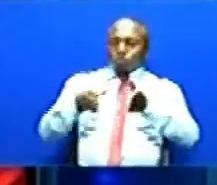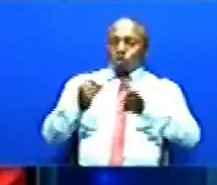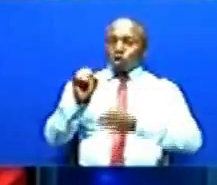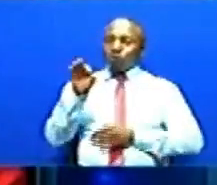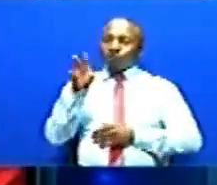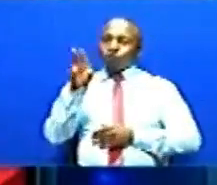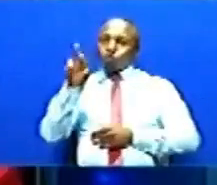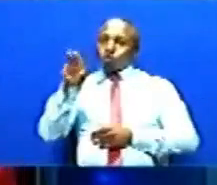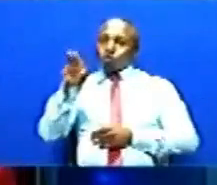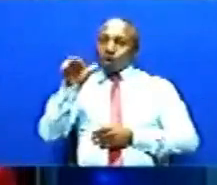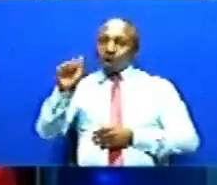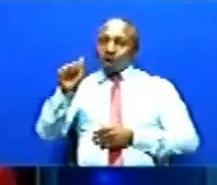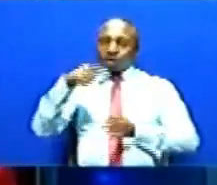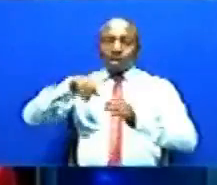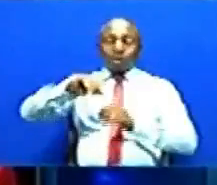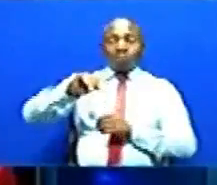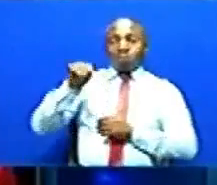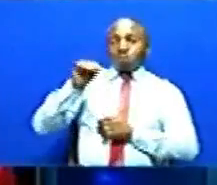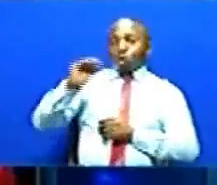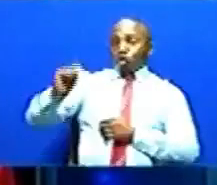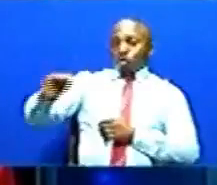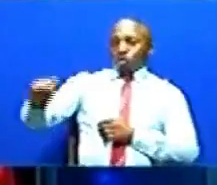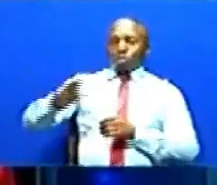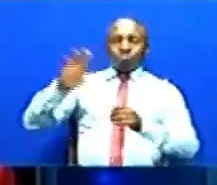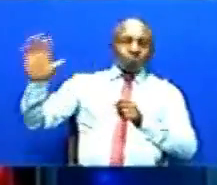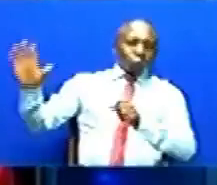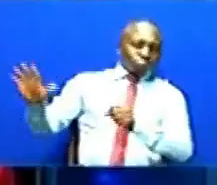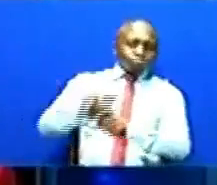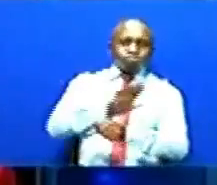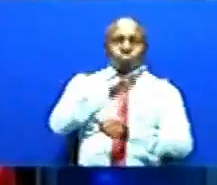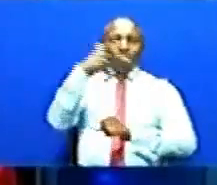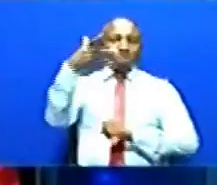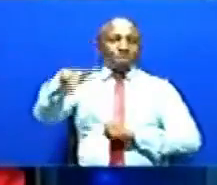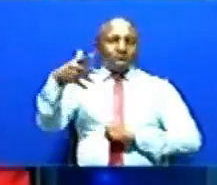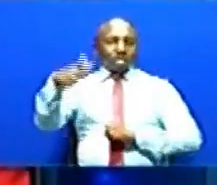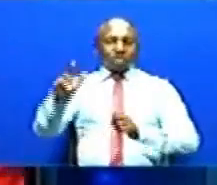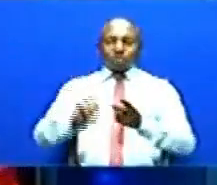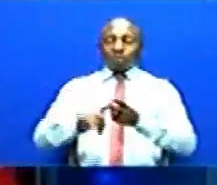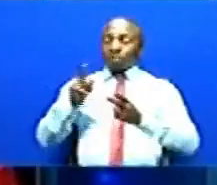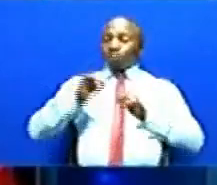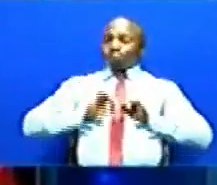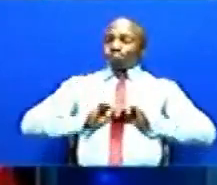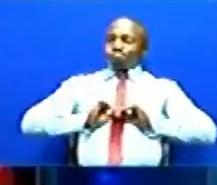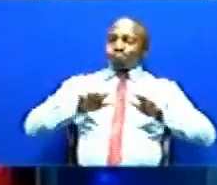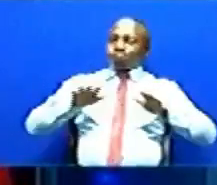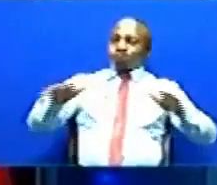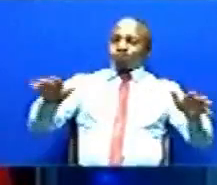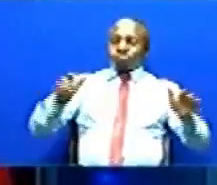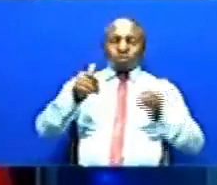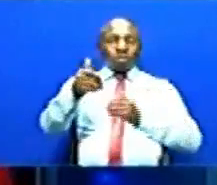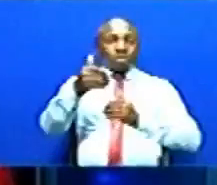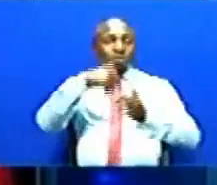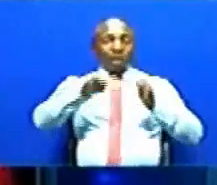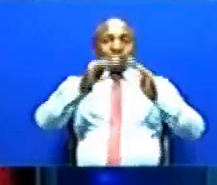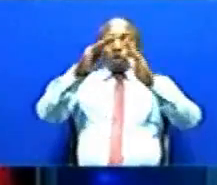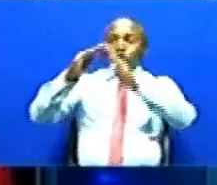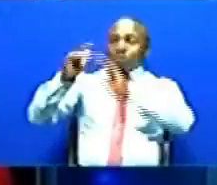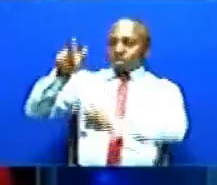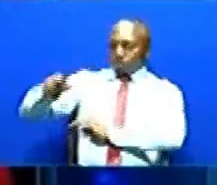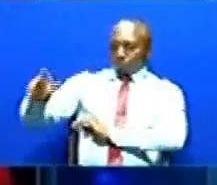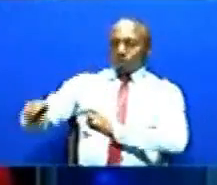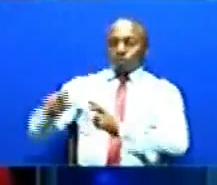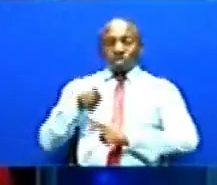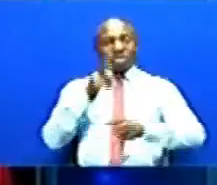mto Furua uliopo ilani Malinyi mkoani Morogoro kujaa maji na ambayo yamesambaa katika makazi ya watu,